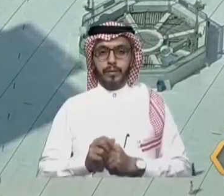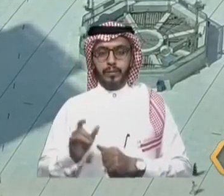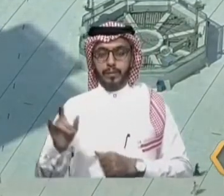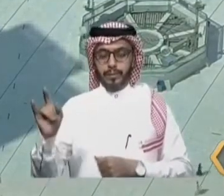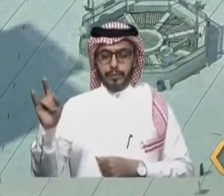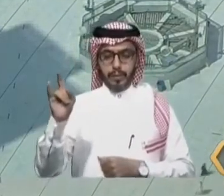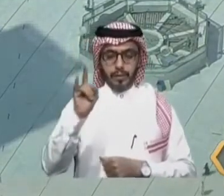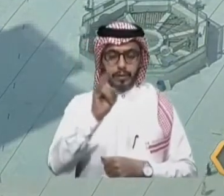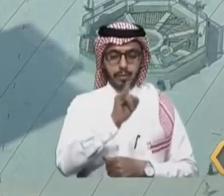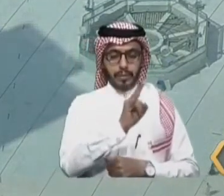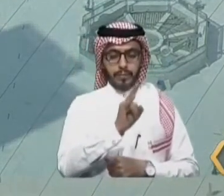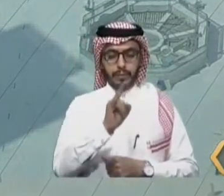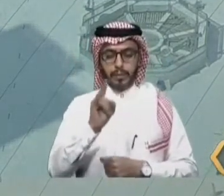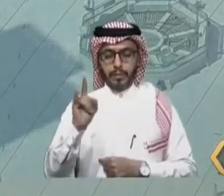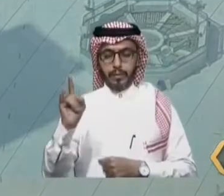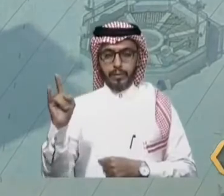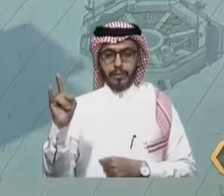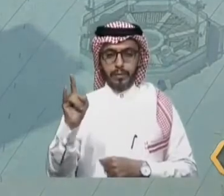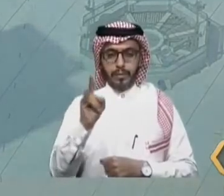لا